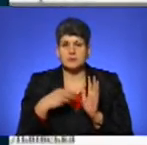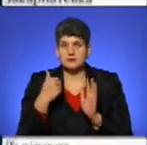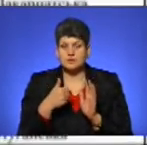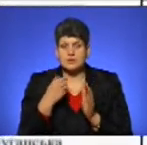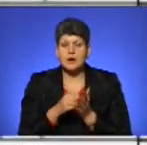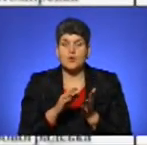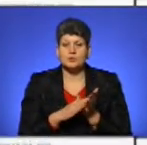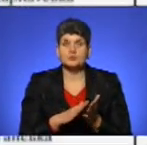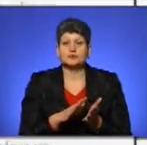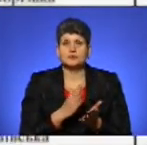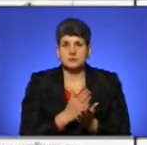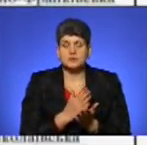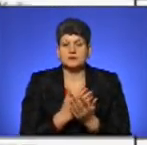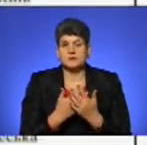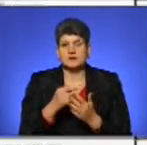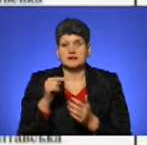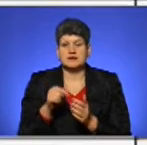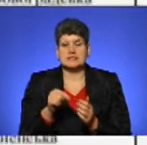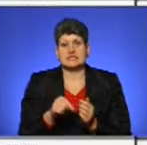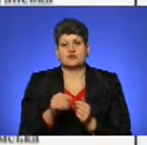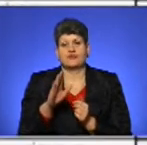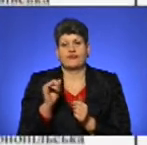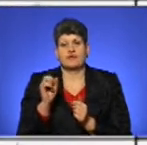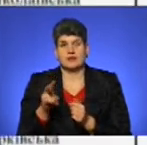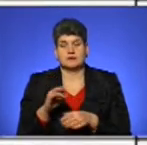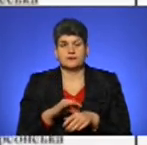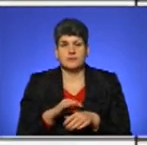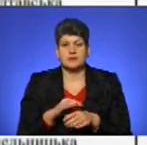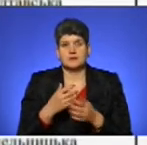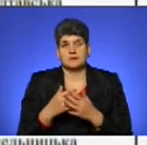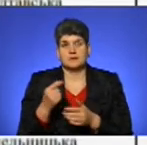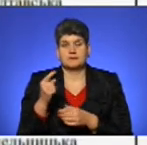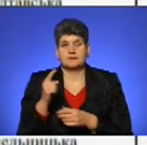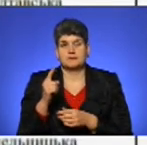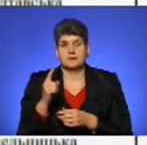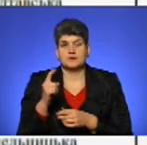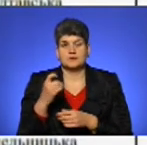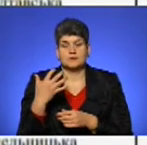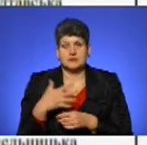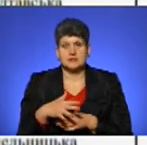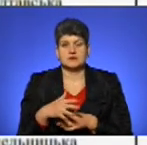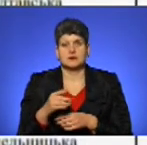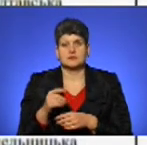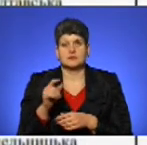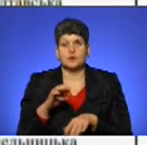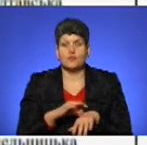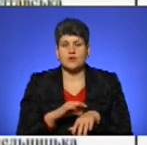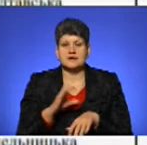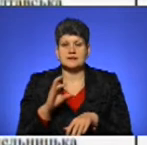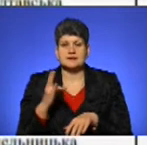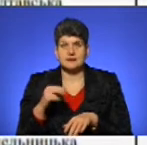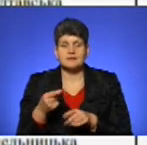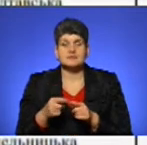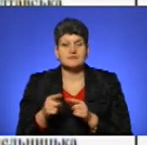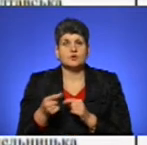обліку перебувають майже 1000 ВІЛ-інфікованих та 150 хворих на СНІД. Це саме в Тернопільській